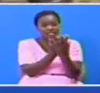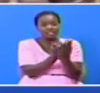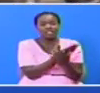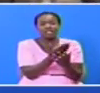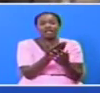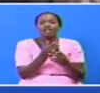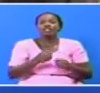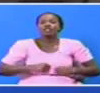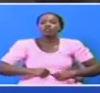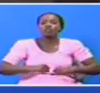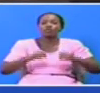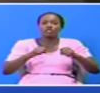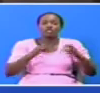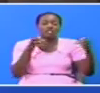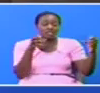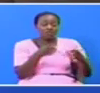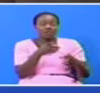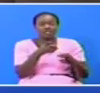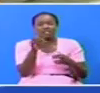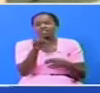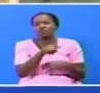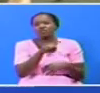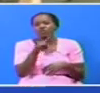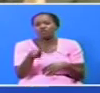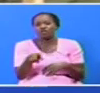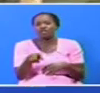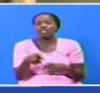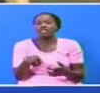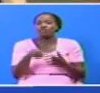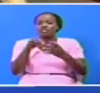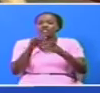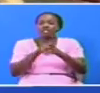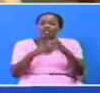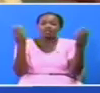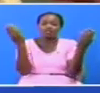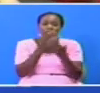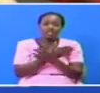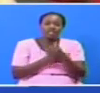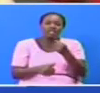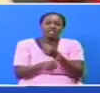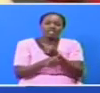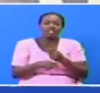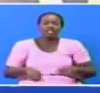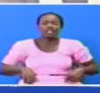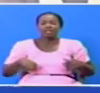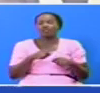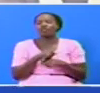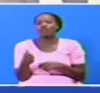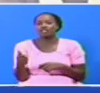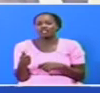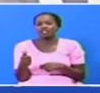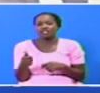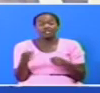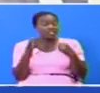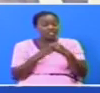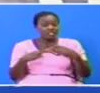wa kampuni hiyo inayoendesha biashara hiyo haramu hususan wakati wa usiku na kuhatarisha maisha yao. 8